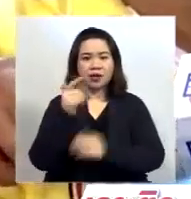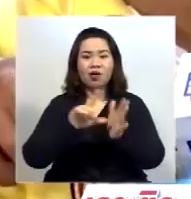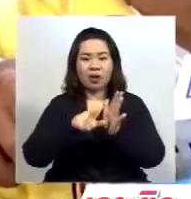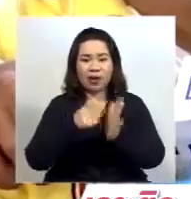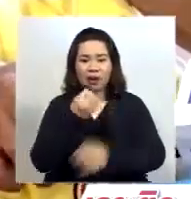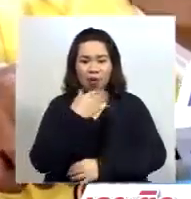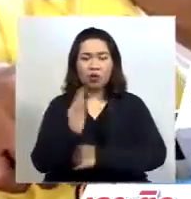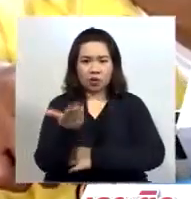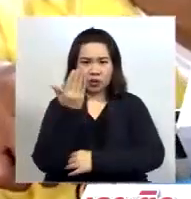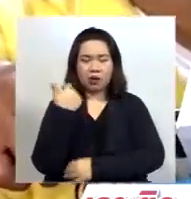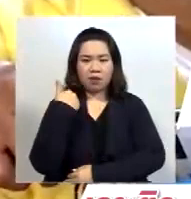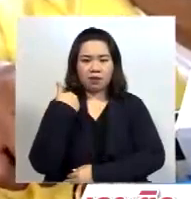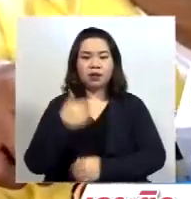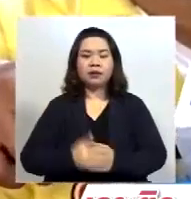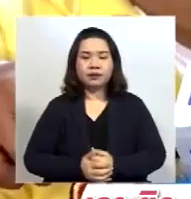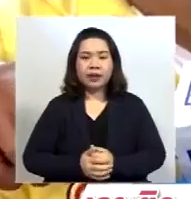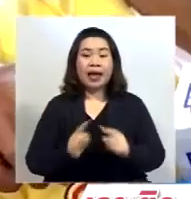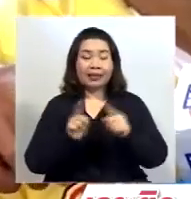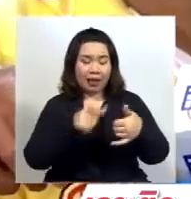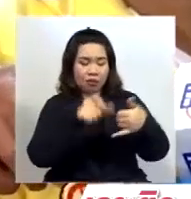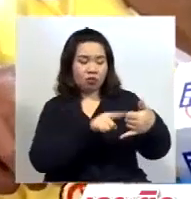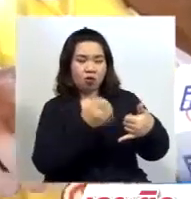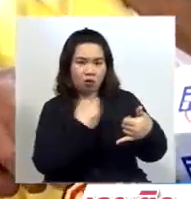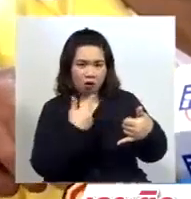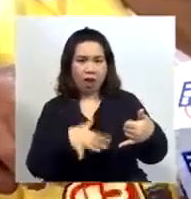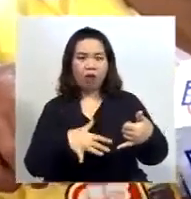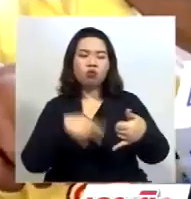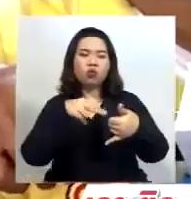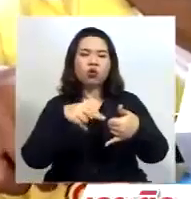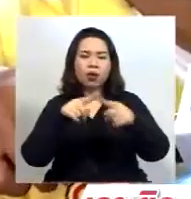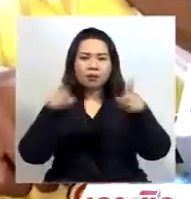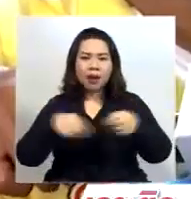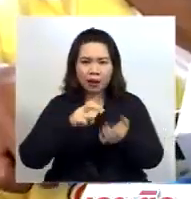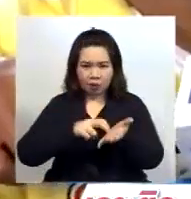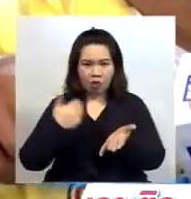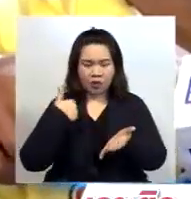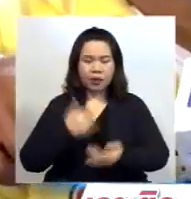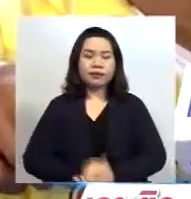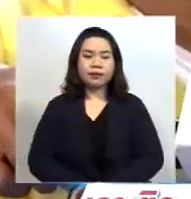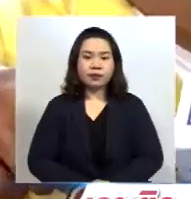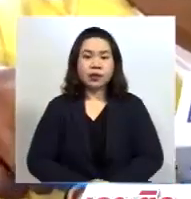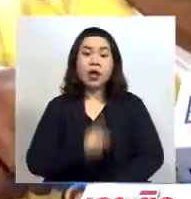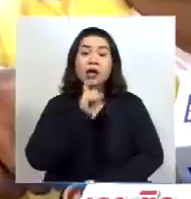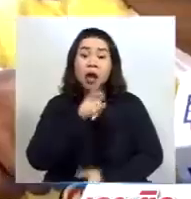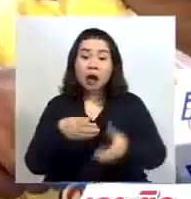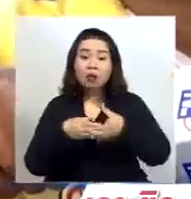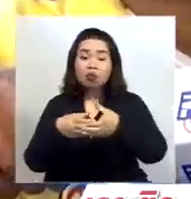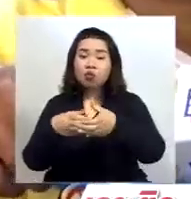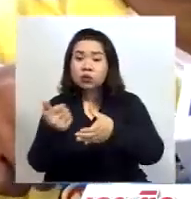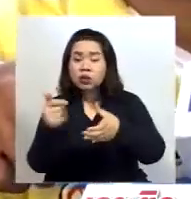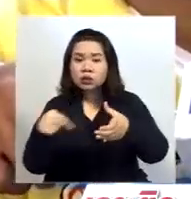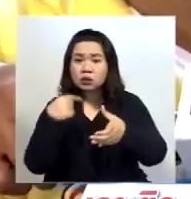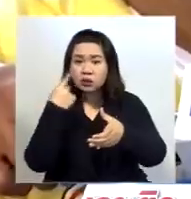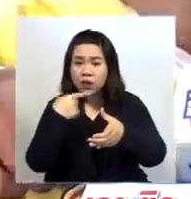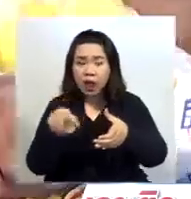การได้รายงานผมในตอนเช้าและตัวเราบอกแล้วว่าผลการตรวจก็ไม่มีปัญหาอะไรครับ หมายถึงท่านอื่นๆที่ร่วมทริปไปด้วยกับ คนอื่น